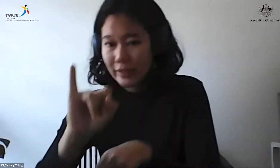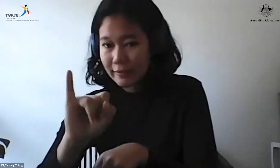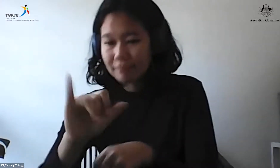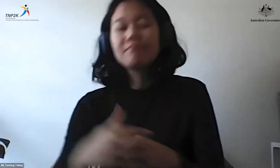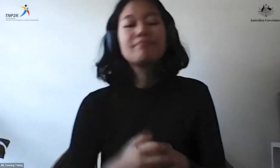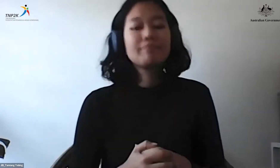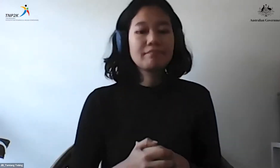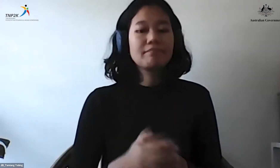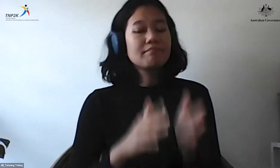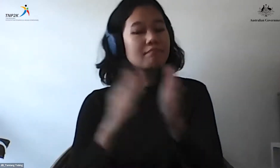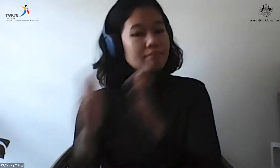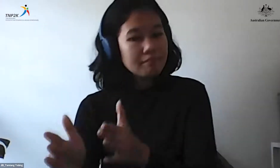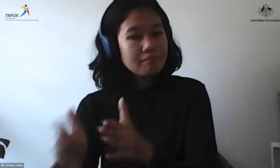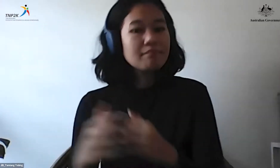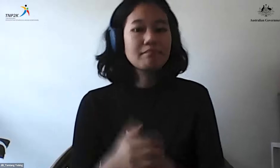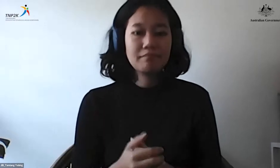kemudian